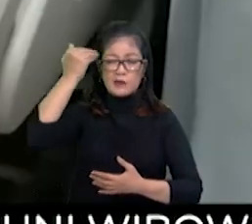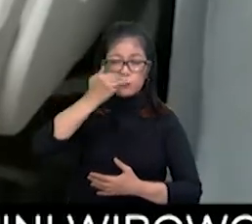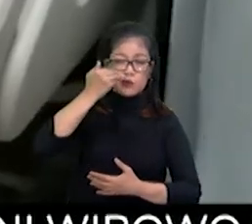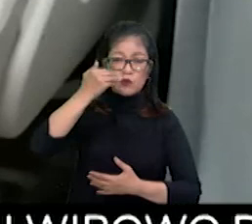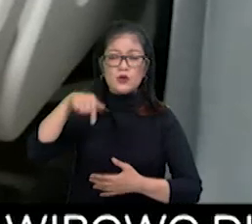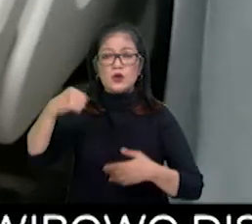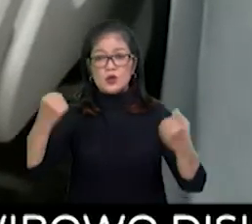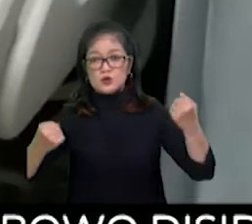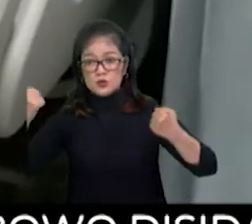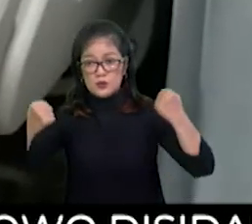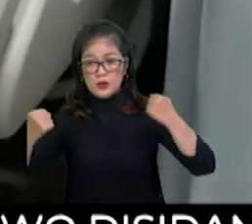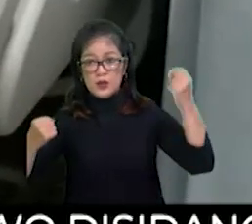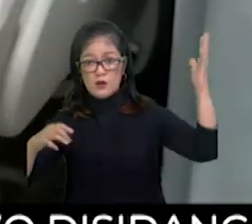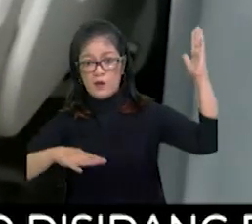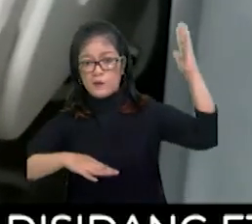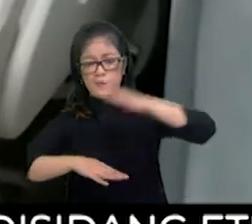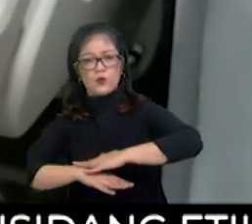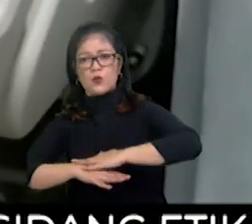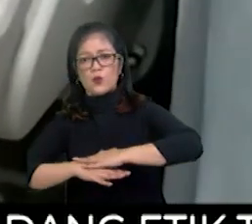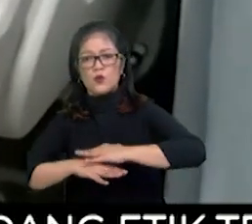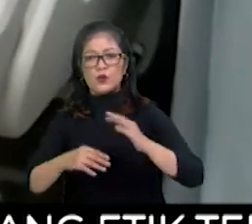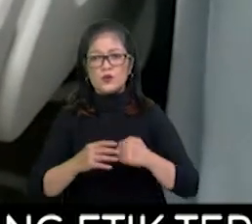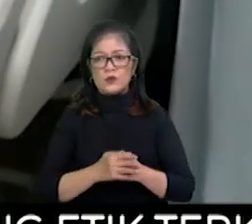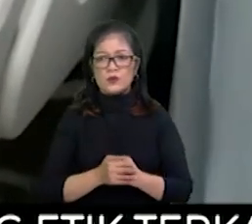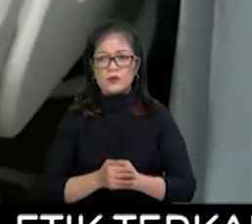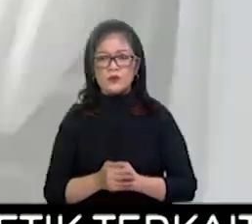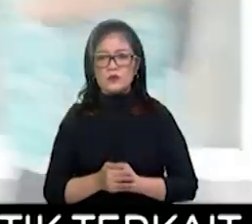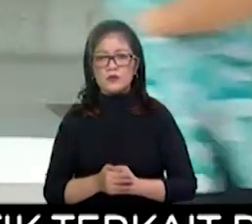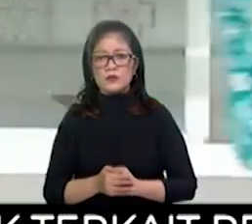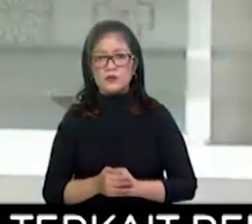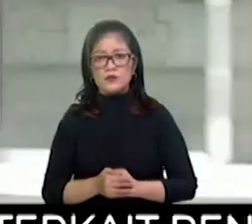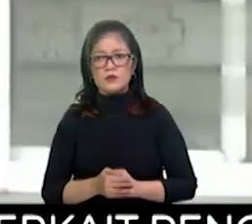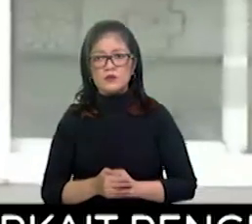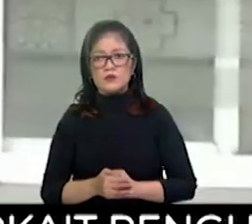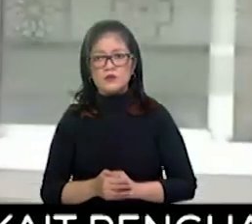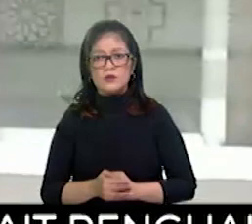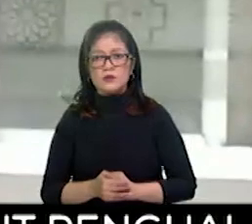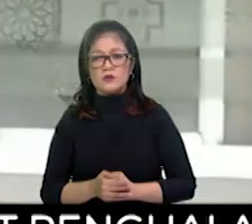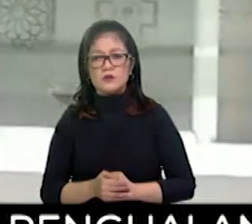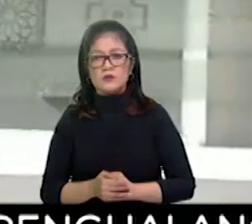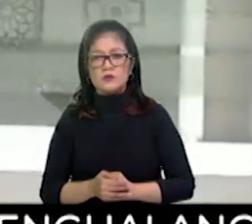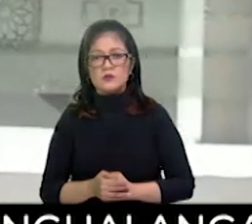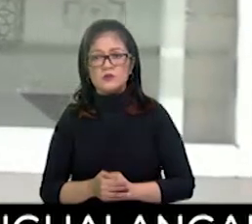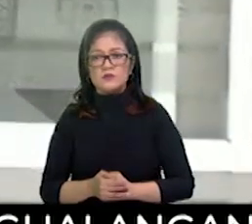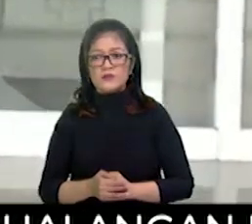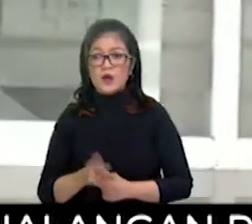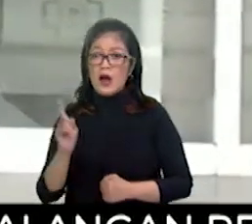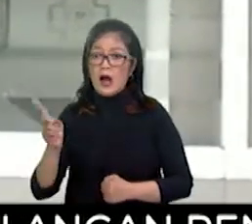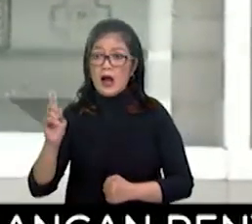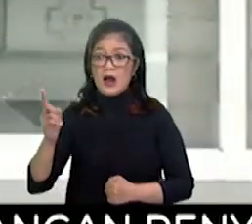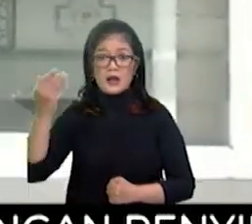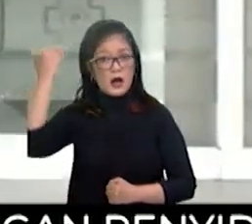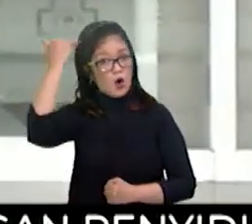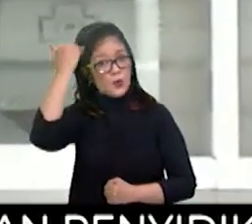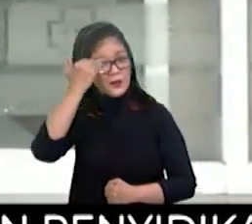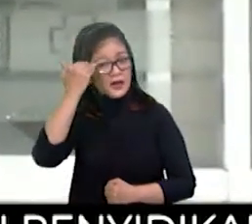dikendarainya tertimpa menara telepon seluler yang roboh dihantam truk trailer. Orang itu ada di belakang operasi bedah